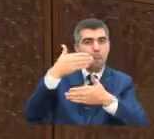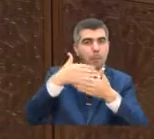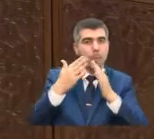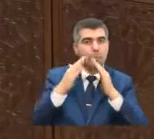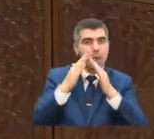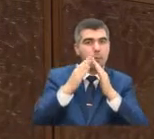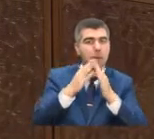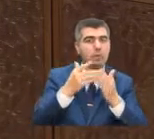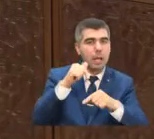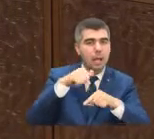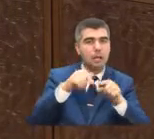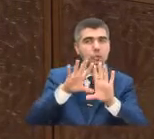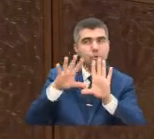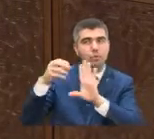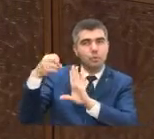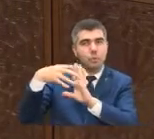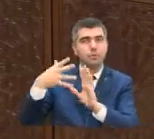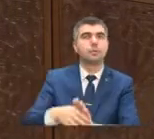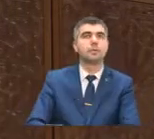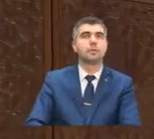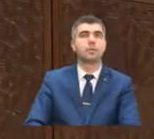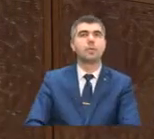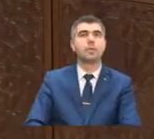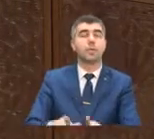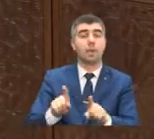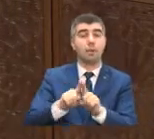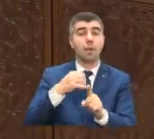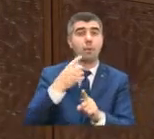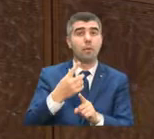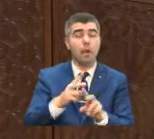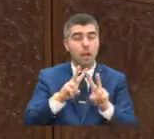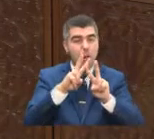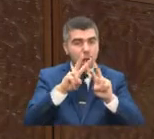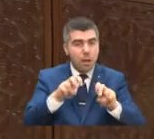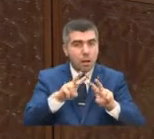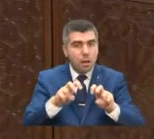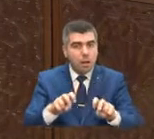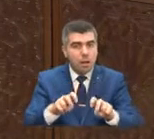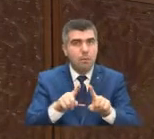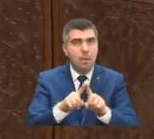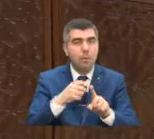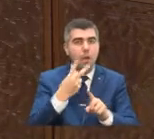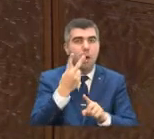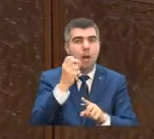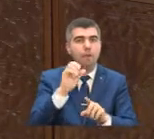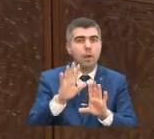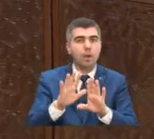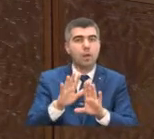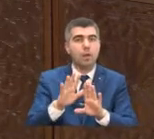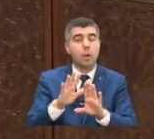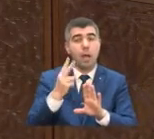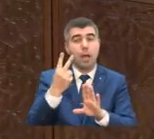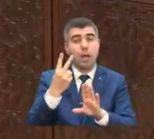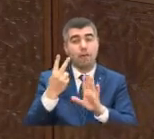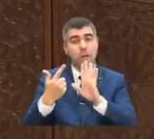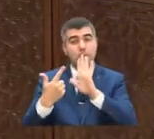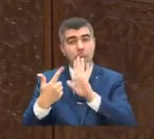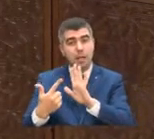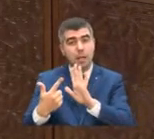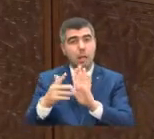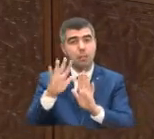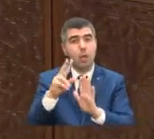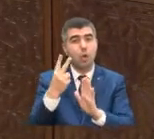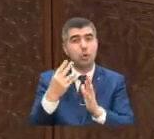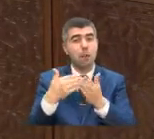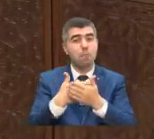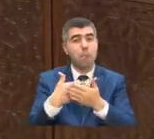كنعمل مع جميع القطاعات. الامر الثالث هو تشجيع ديال التنقيب في 2010 2000 2017 25 مليار، باقي